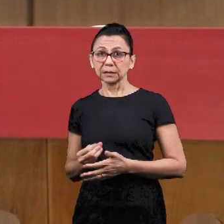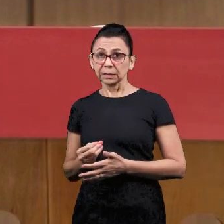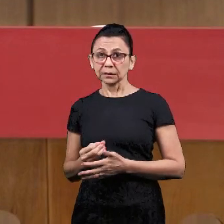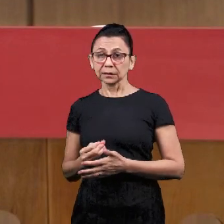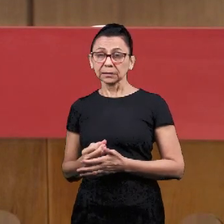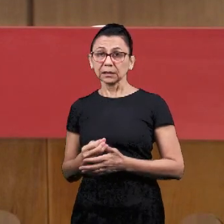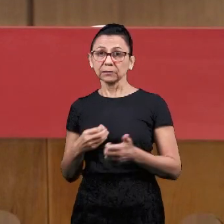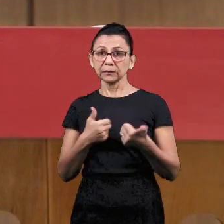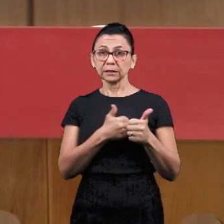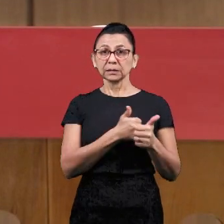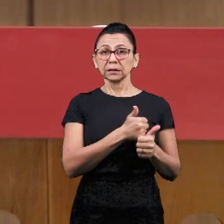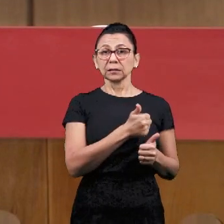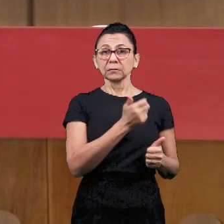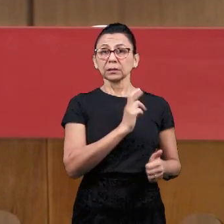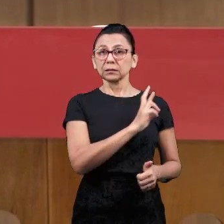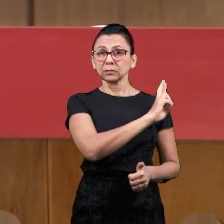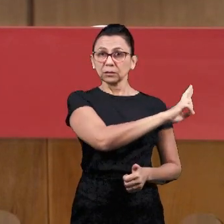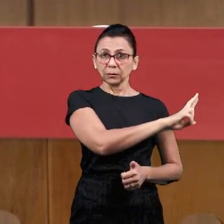C'est une parole.